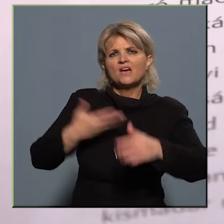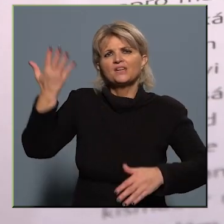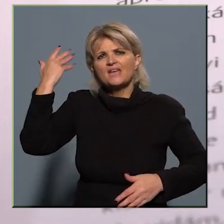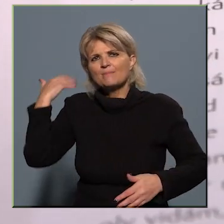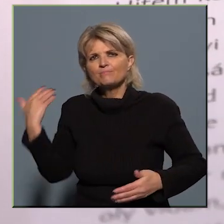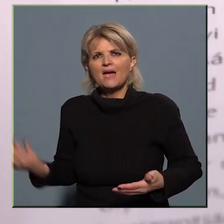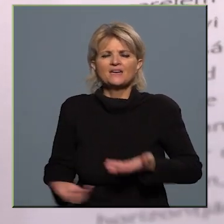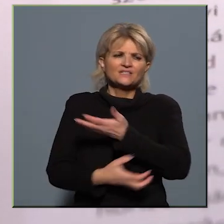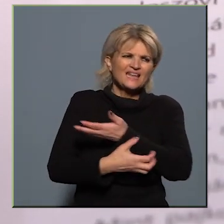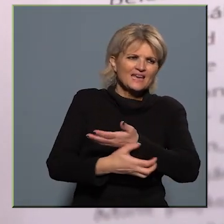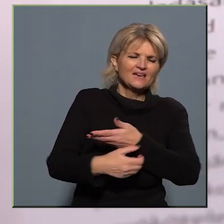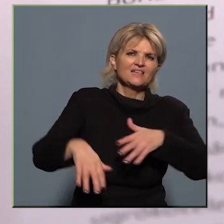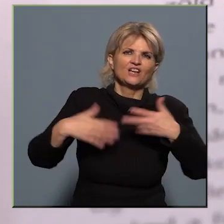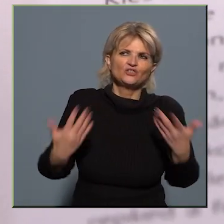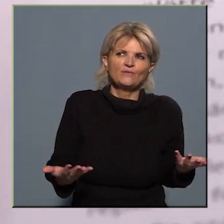szűkösen, vagy